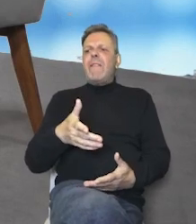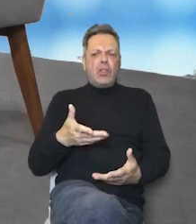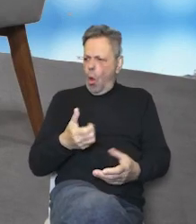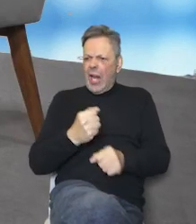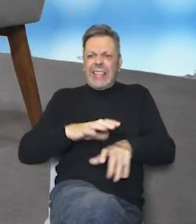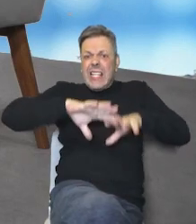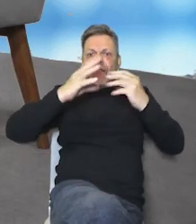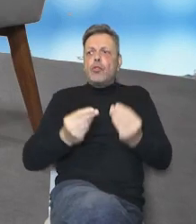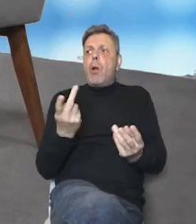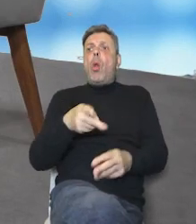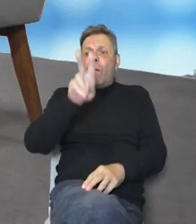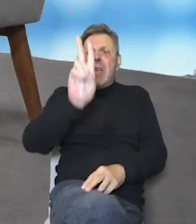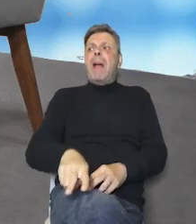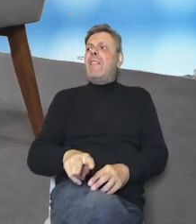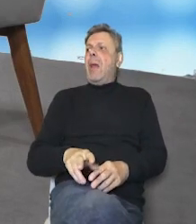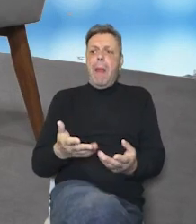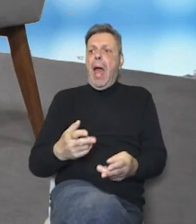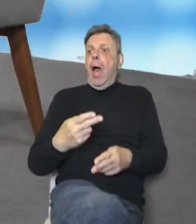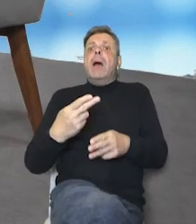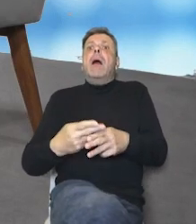vremena stvarno za pacijente?